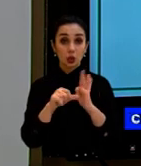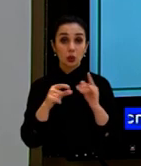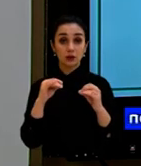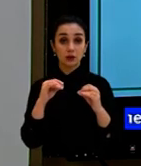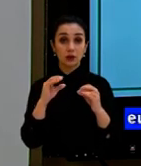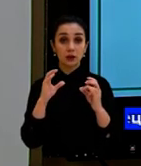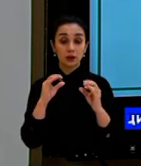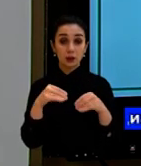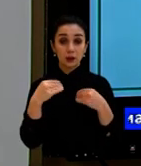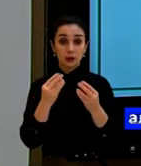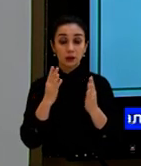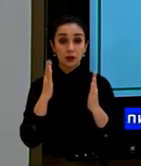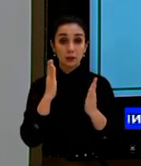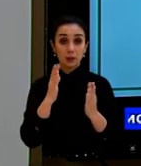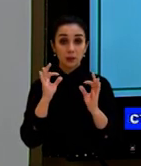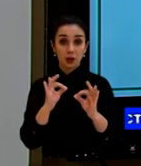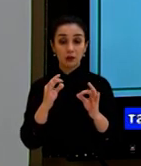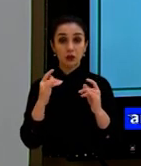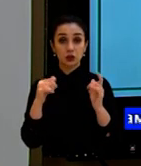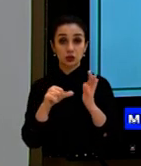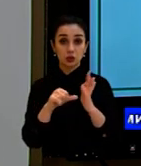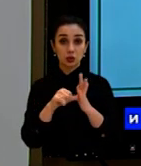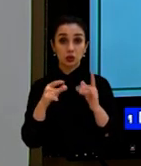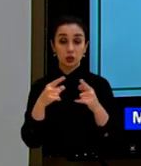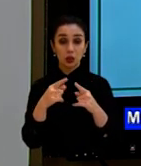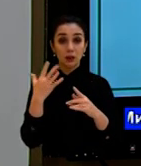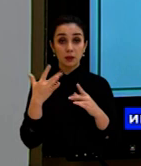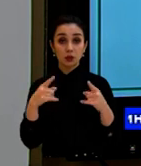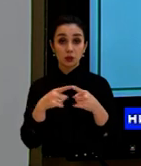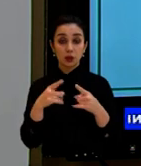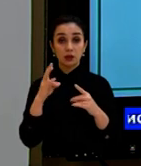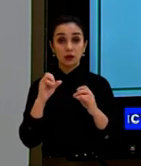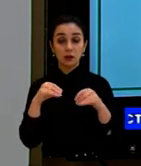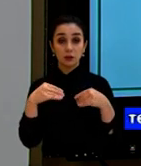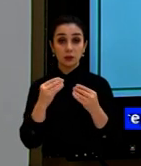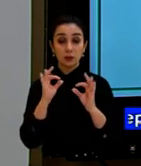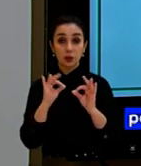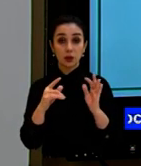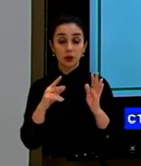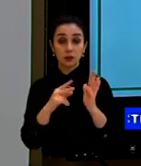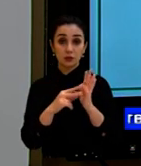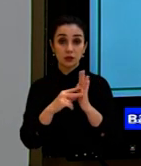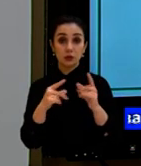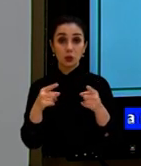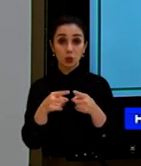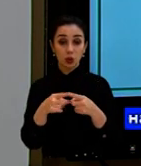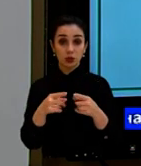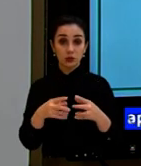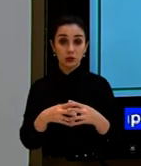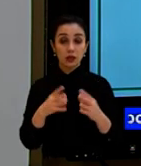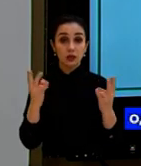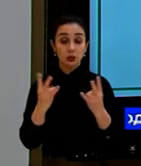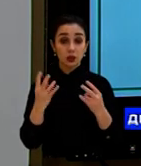шестиугольник. Дан правильный шестиугольник, дан правильный пятиугольник и дан правильный восьмиугольник.